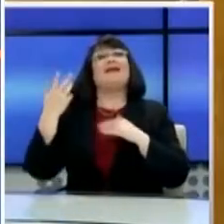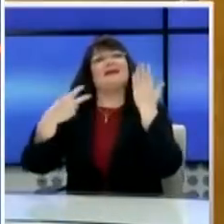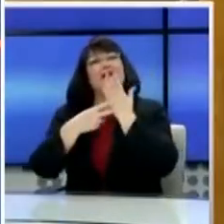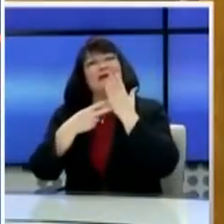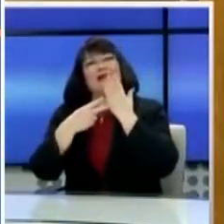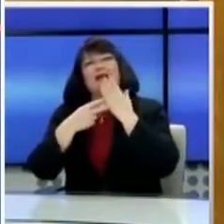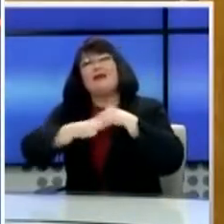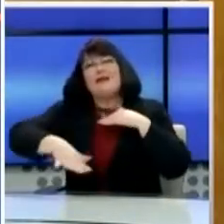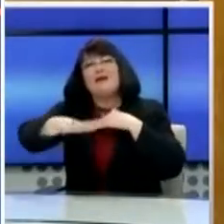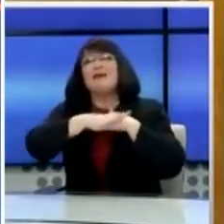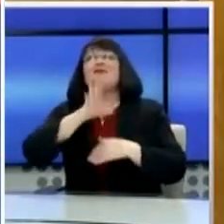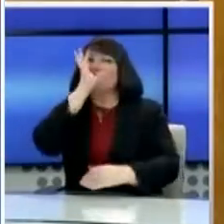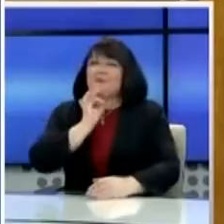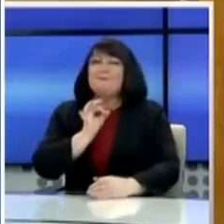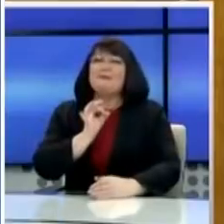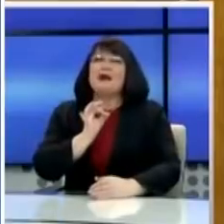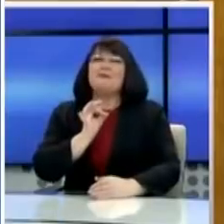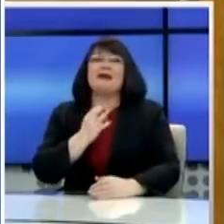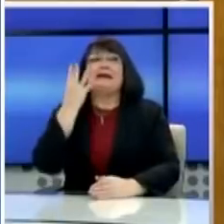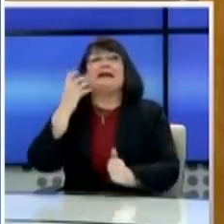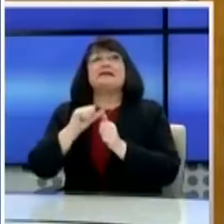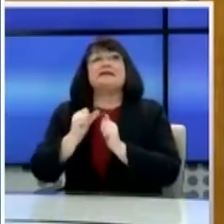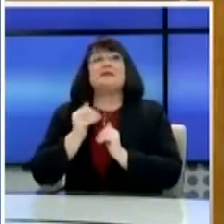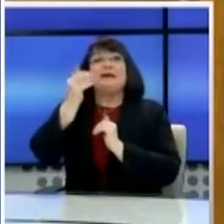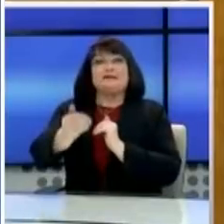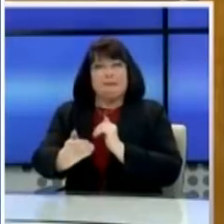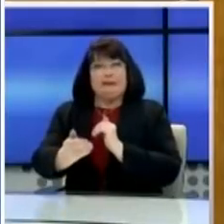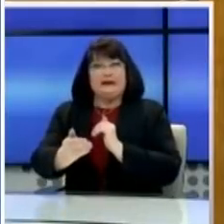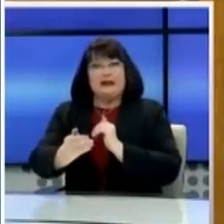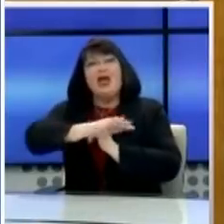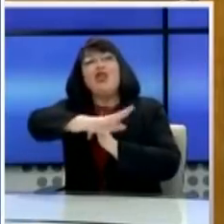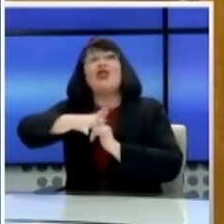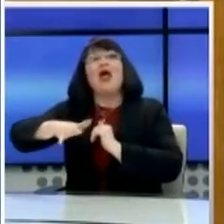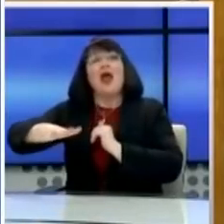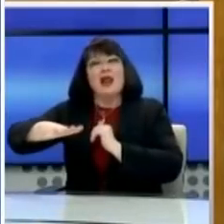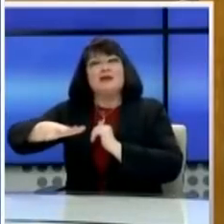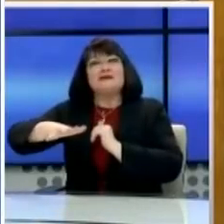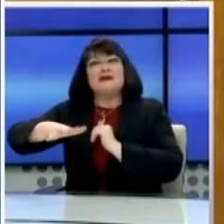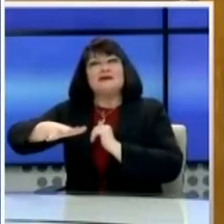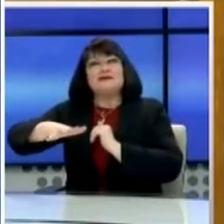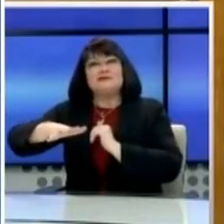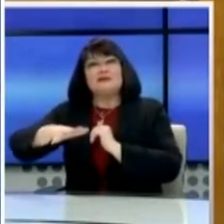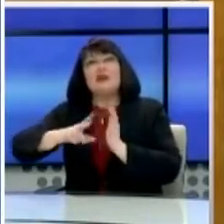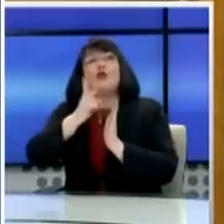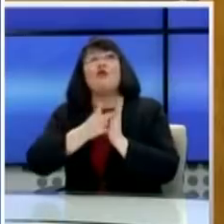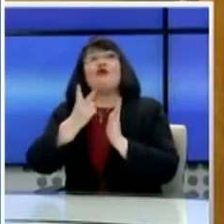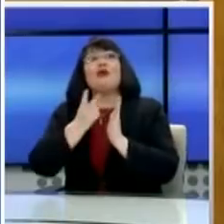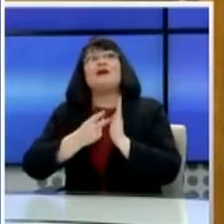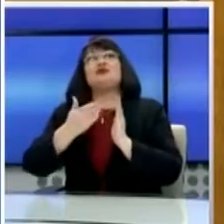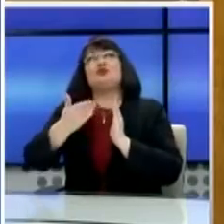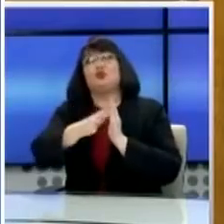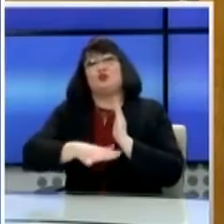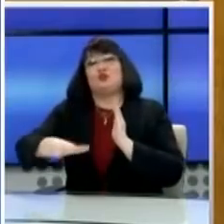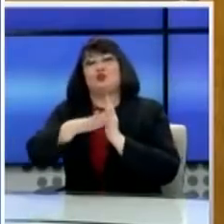με νόημα, δείχνοντας Ματίνα απέναντι, δείχνοντας προς την Τουρκία και στέλνοντας ένα ξεκάθαρο και